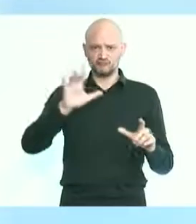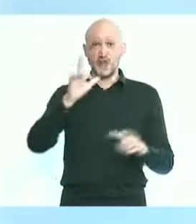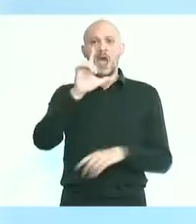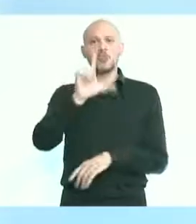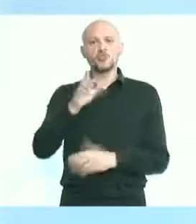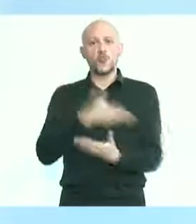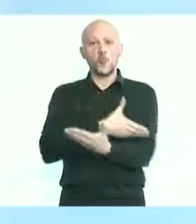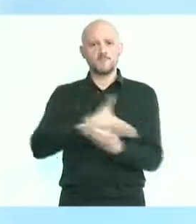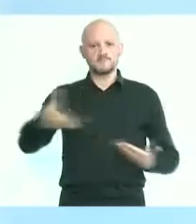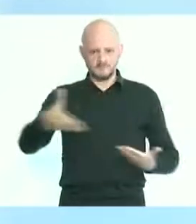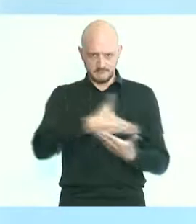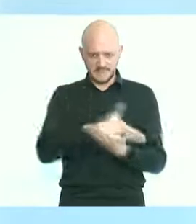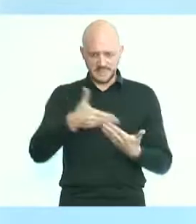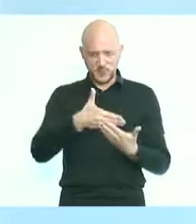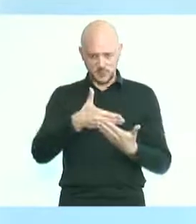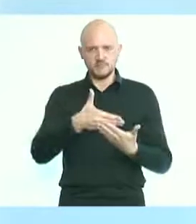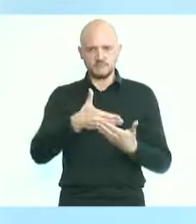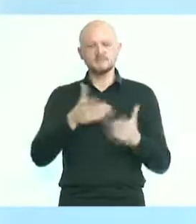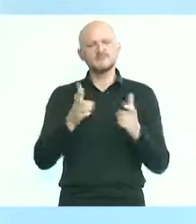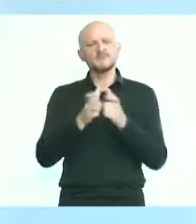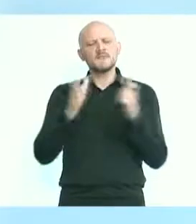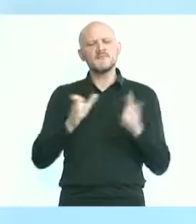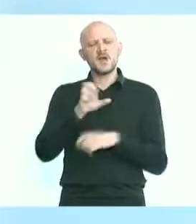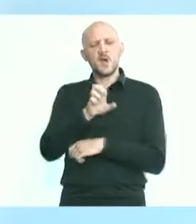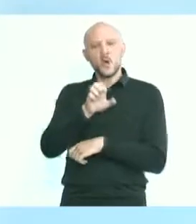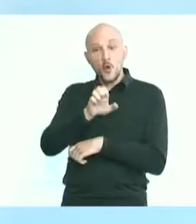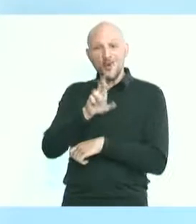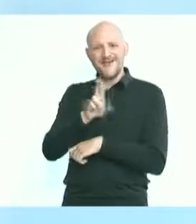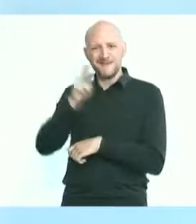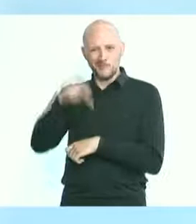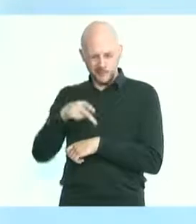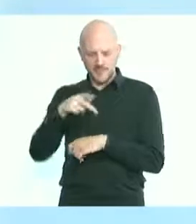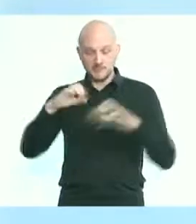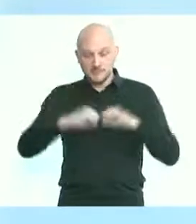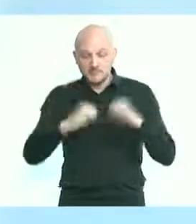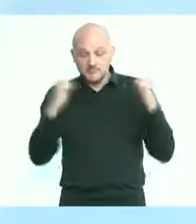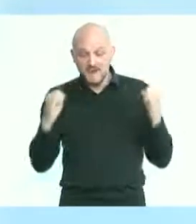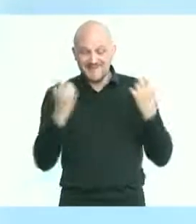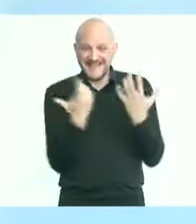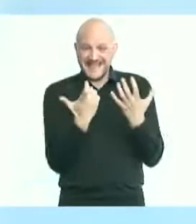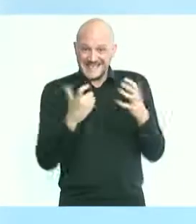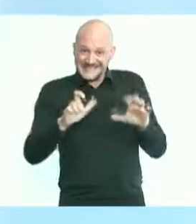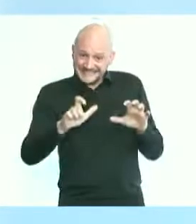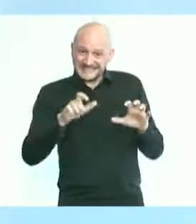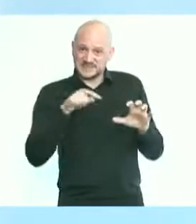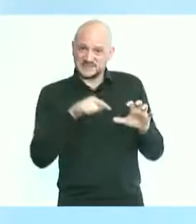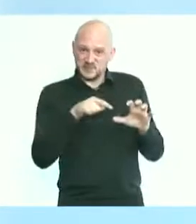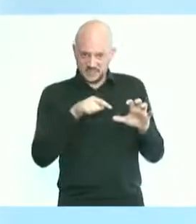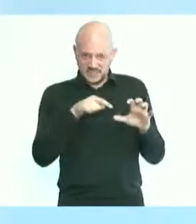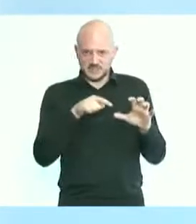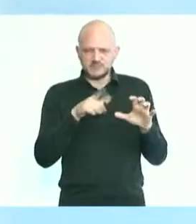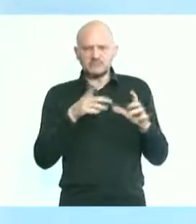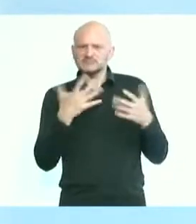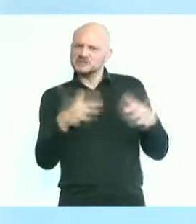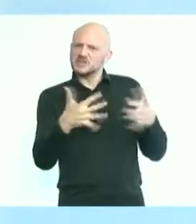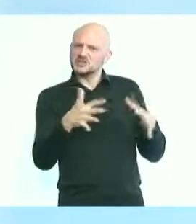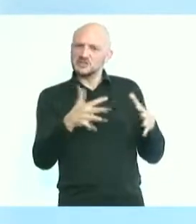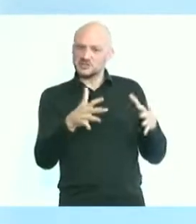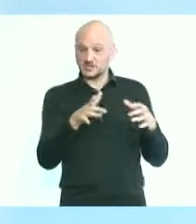et 900 000 d'ERP, soit environ 50%, ne sont engagés dans aucune démarche de mise en